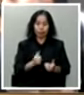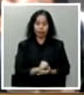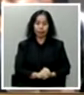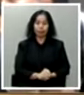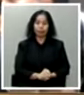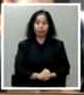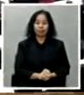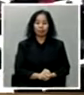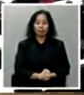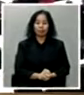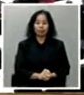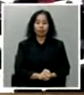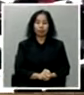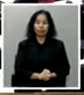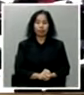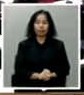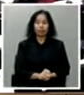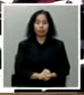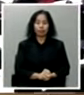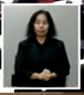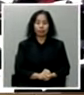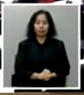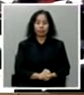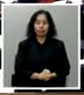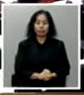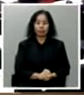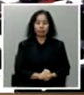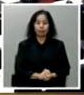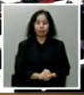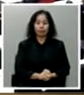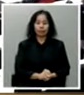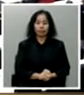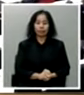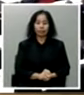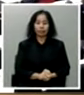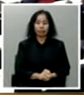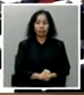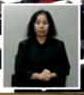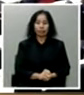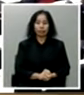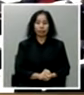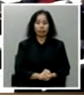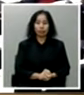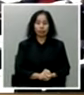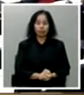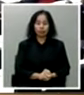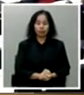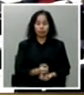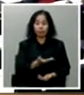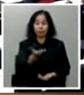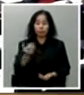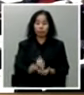ก็สมาชิ